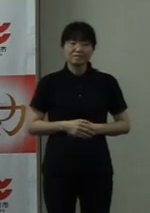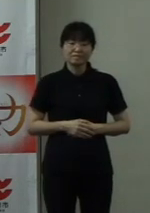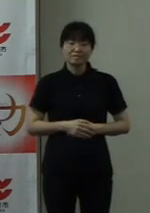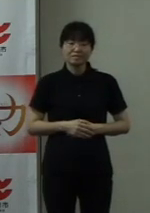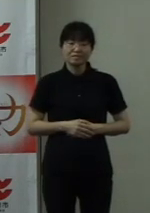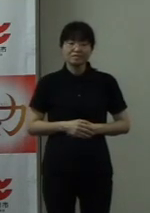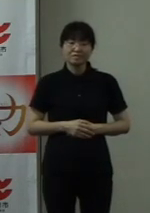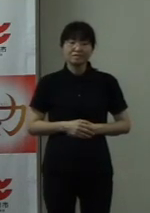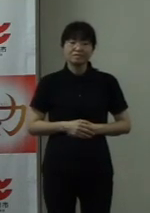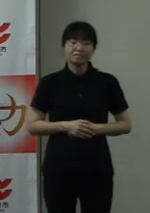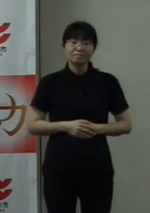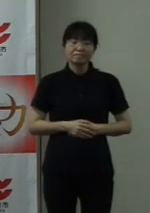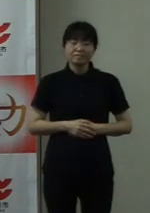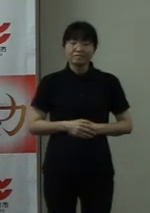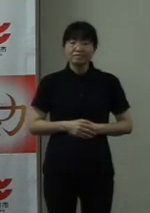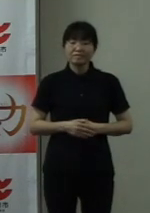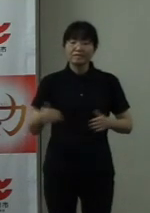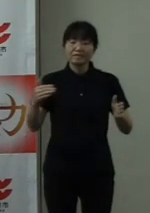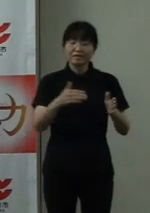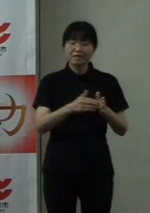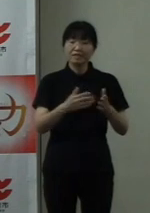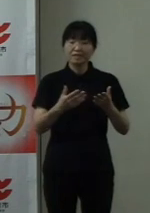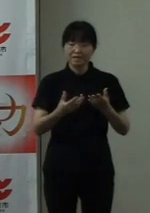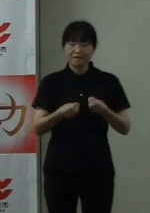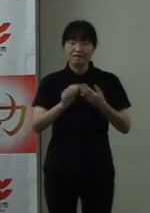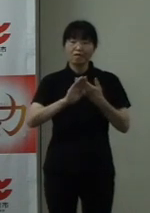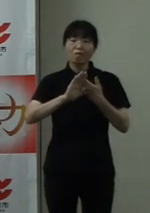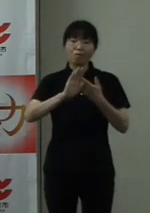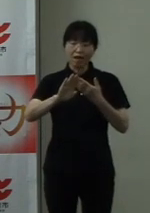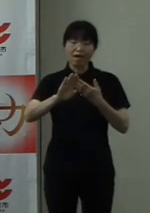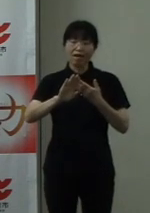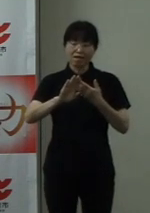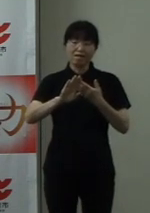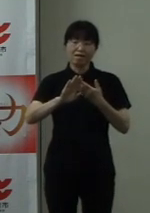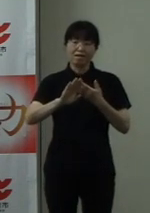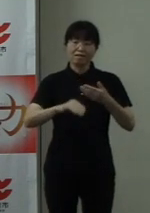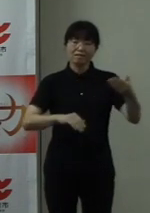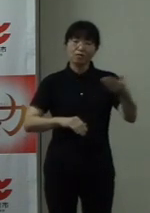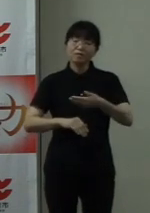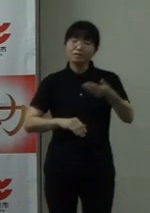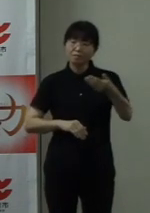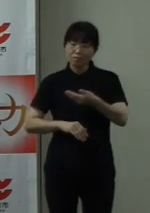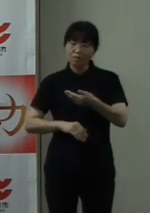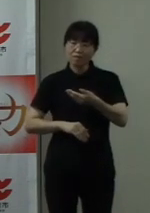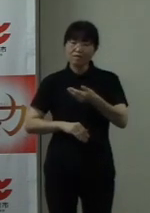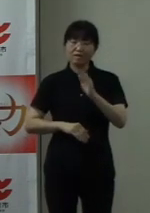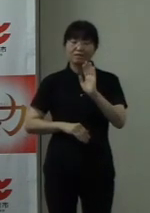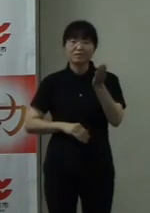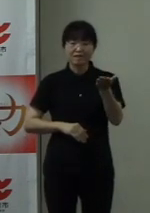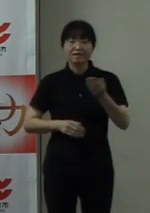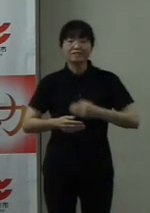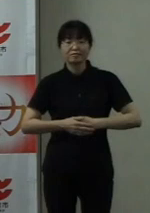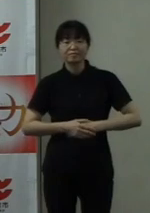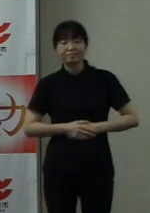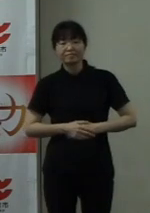そういたしますと、案件については以上ですが、その他ということでですね、お尋ねしたいことがあればお伺いしたいと思いますが、どう